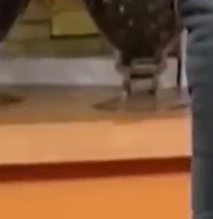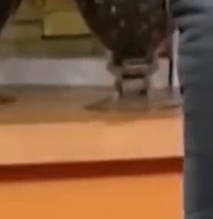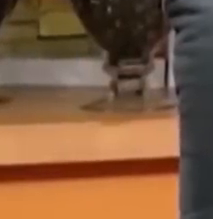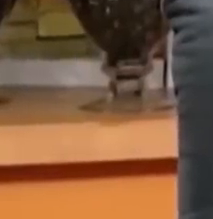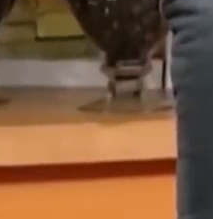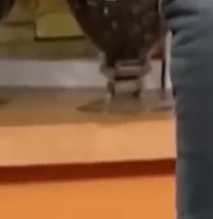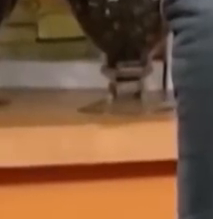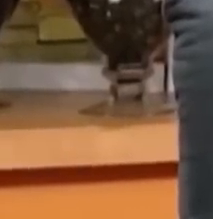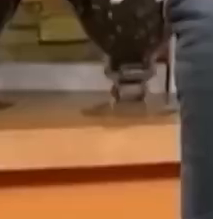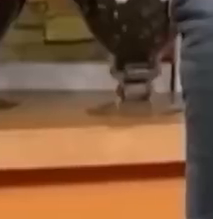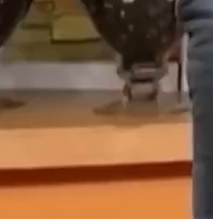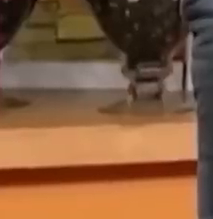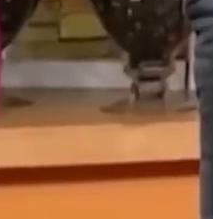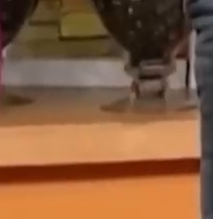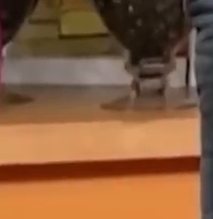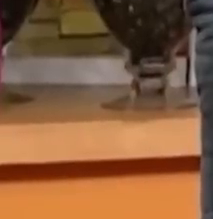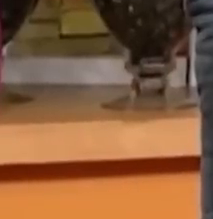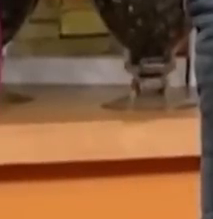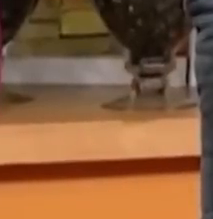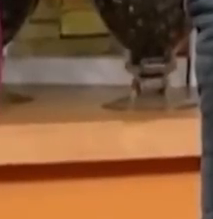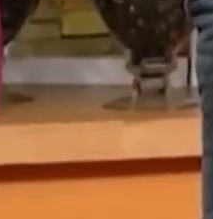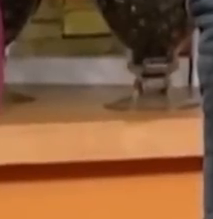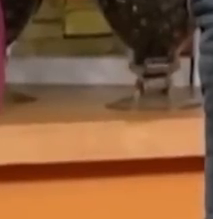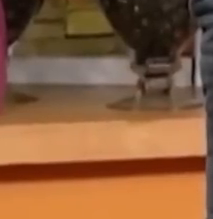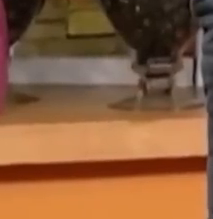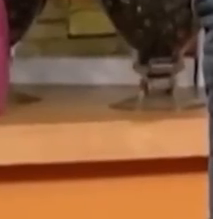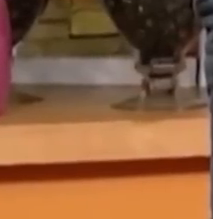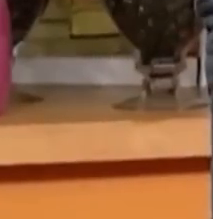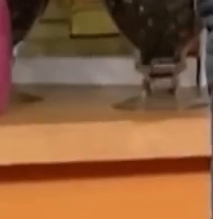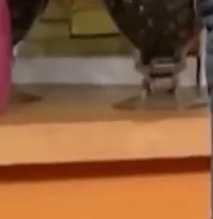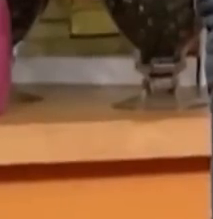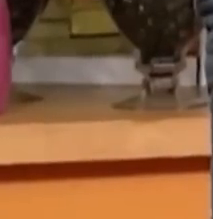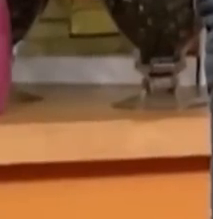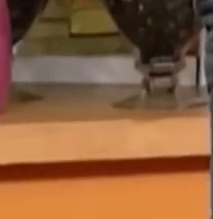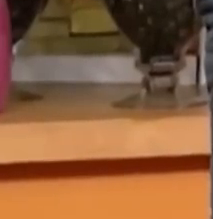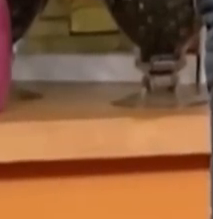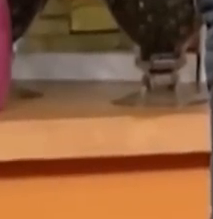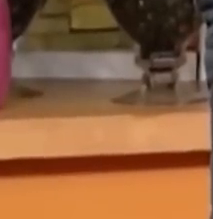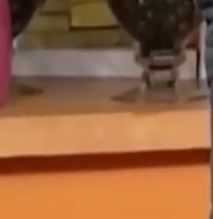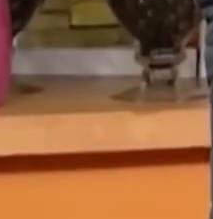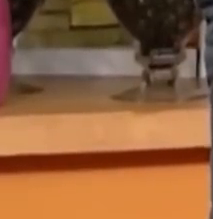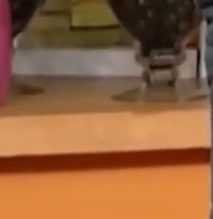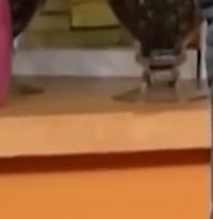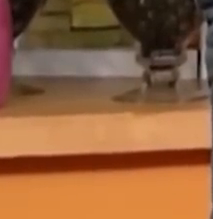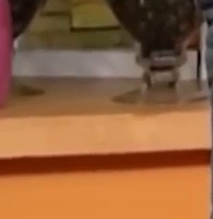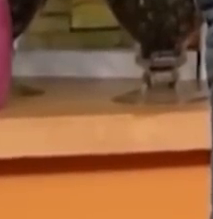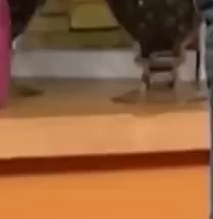Igan, mauna ka sa mga balita. Panoorin ang unang balita sa unang hirit at iba pang award-winning news ka sa